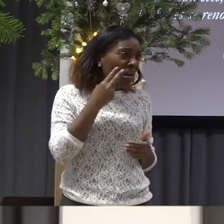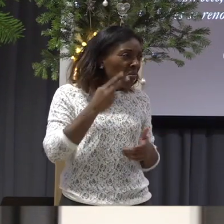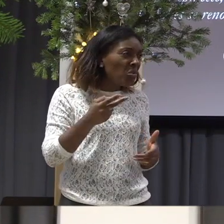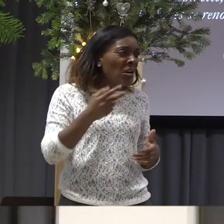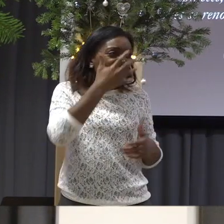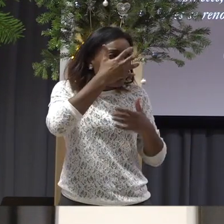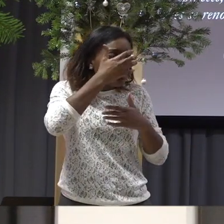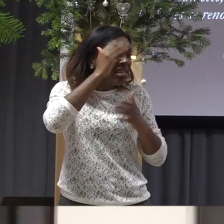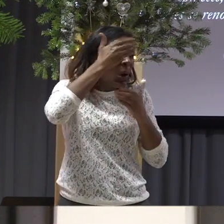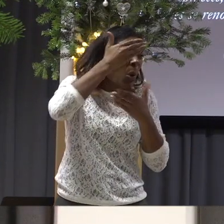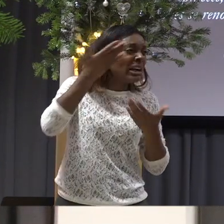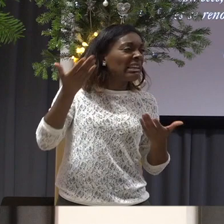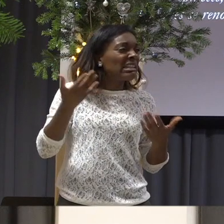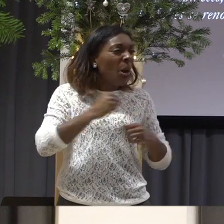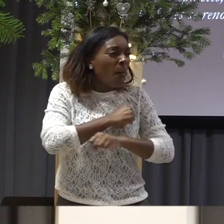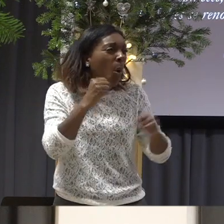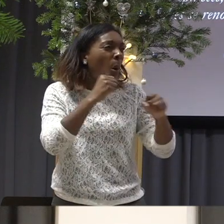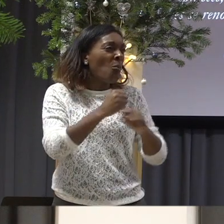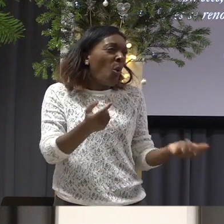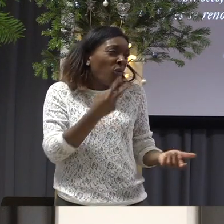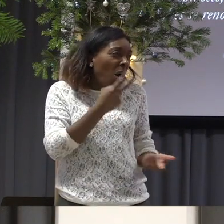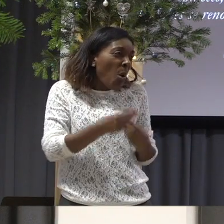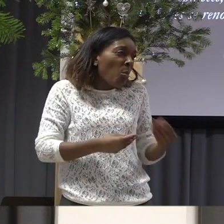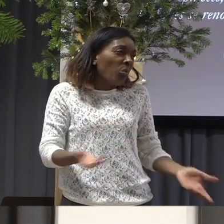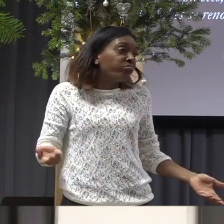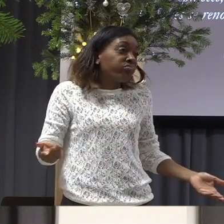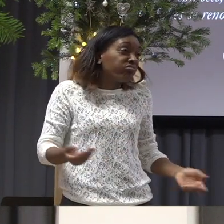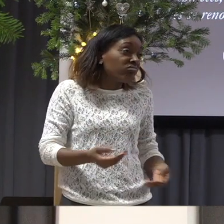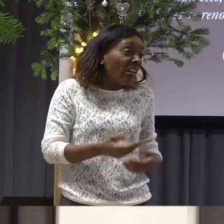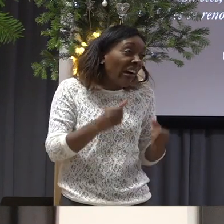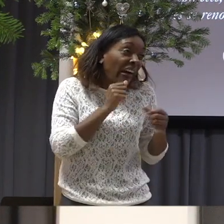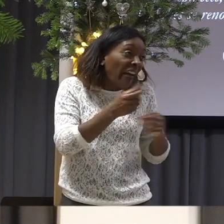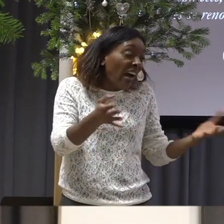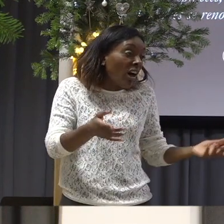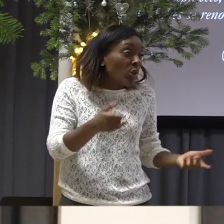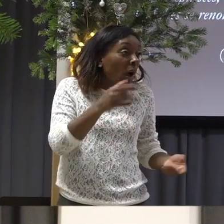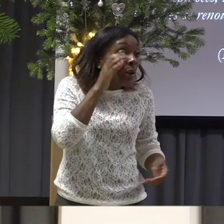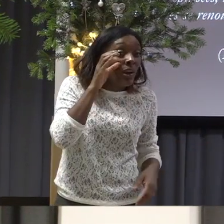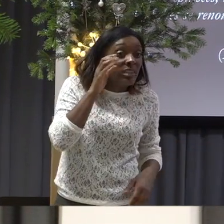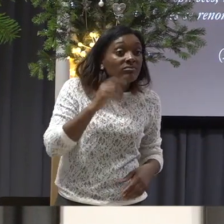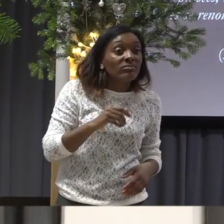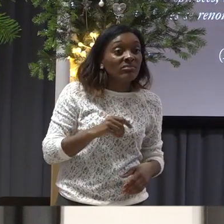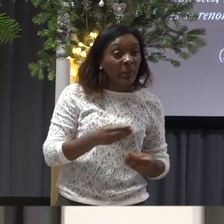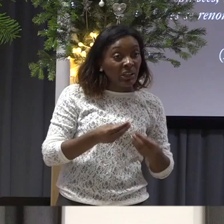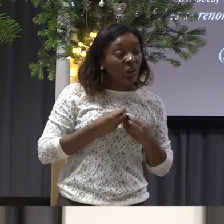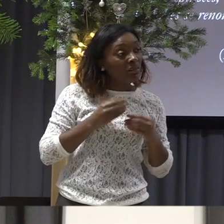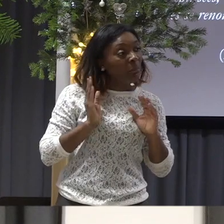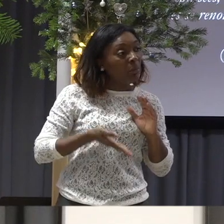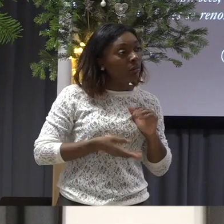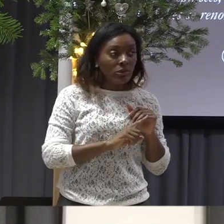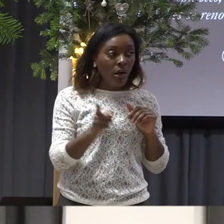foi. Sache que ce n'est pas à l'autre de rendre compte pour ta foi, c'est à toi de rendre compte pour ta foi, à